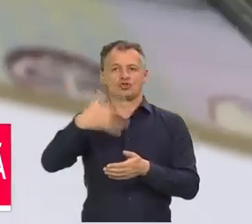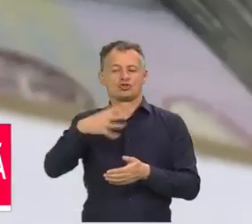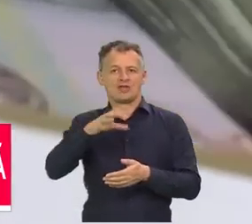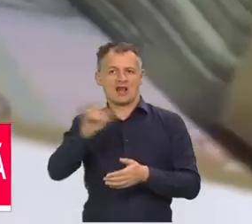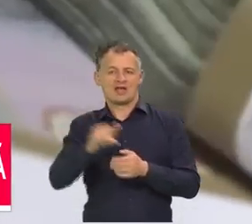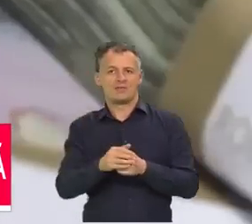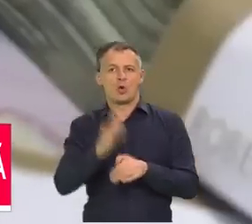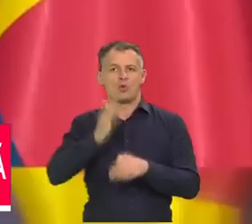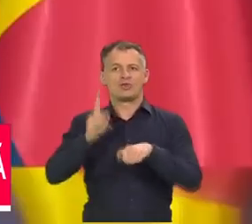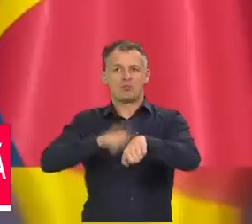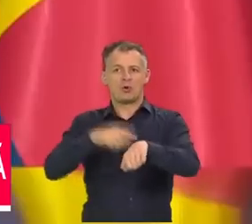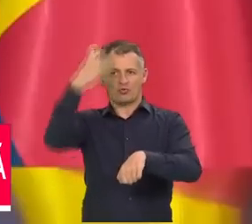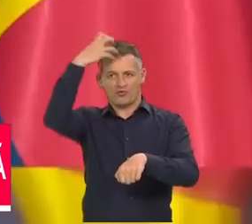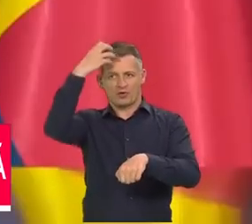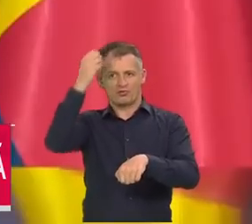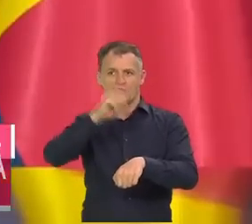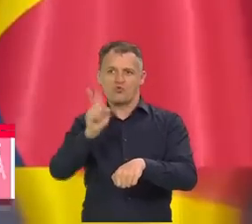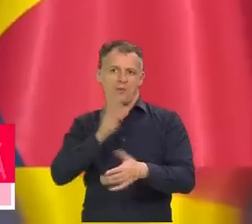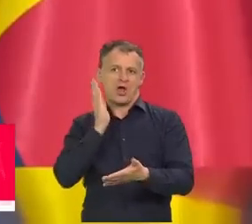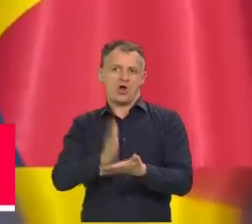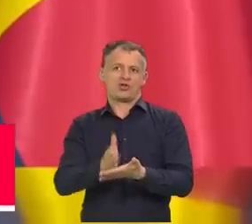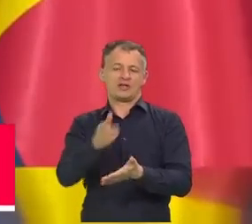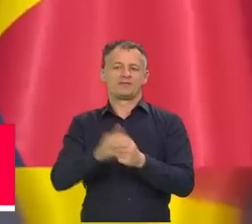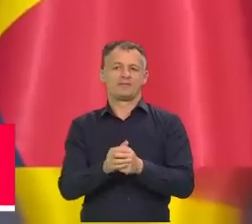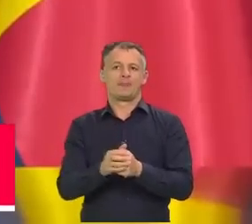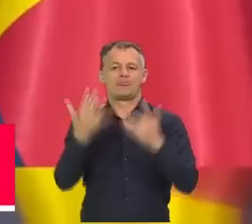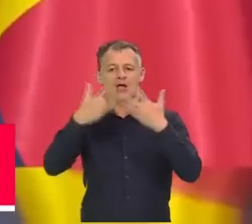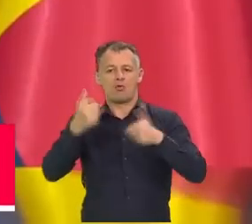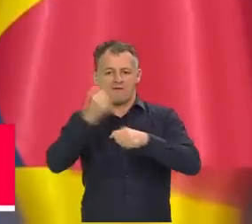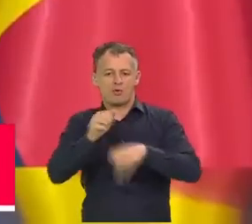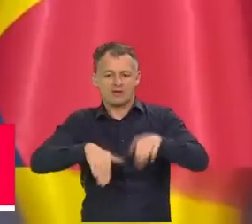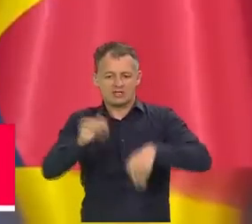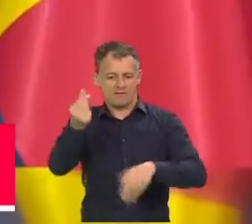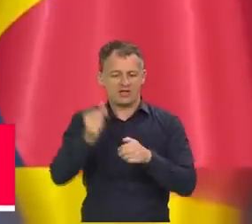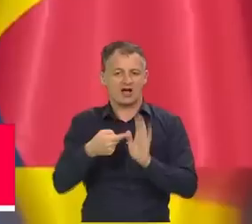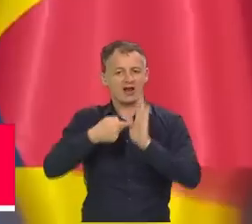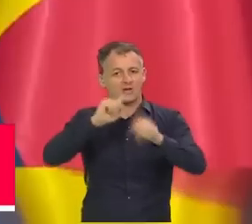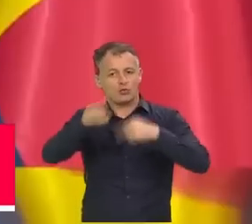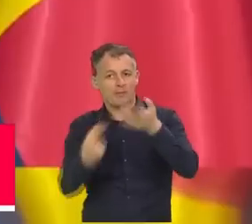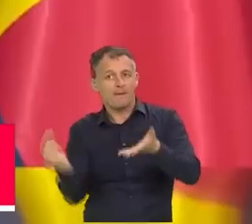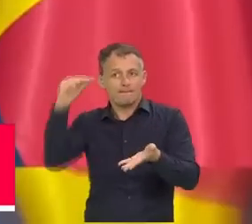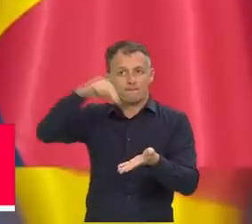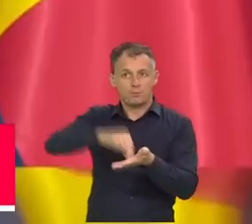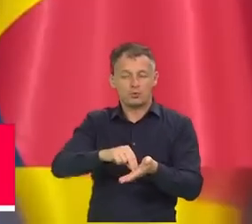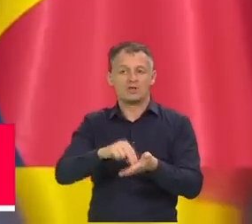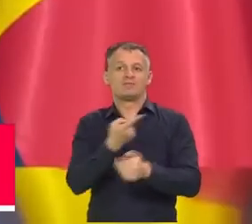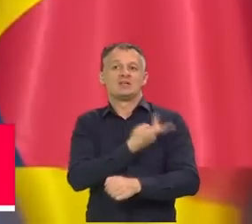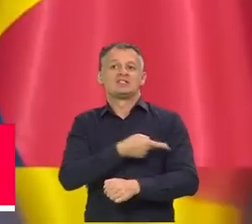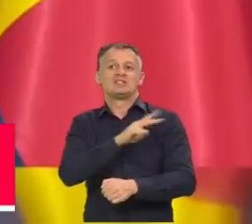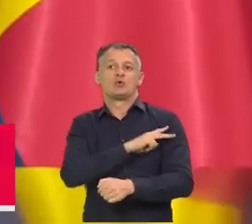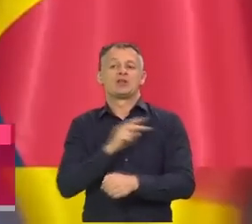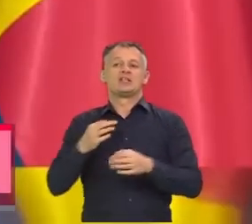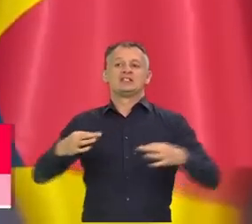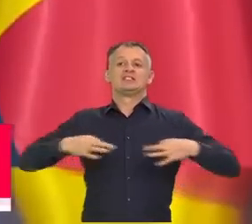răzgândit. Calculele prezentate în această dimineață de Ministerul Finanțelor arată că în urma introducerii asigurărilor de